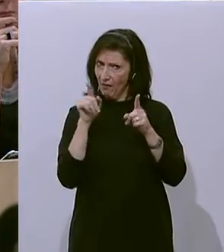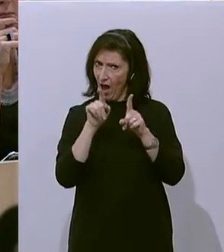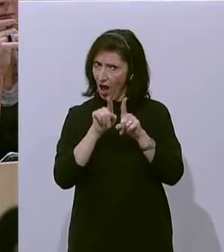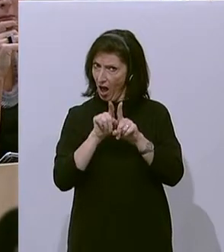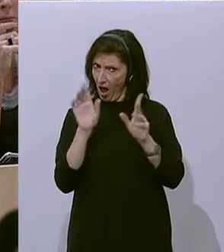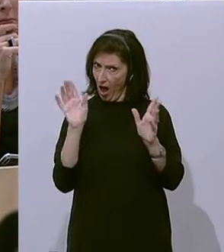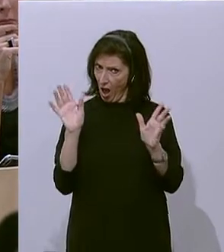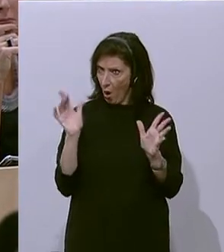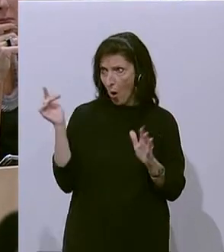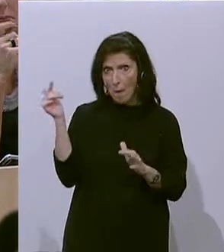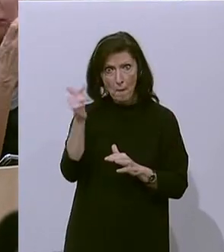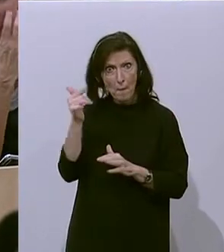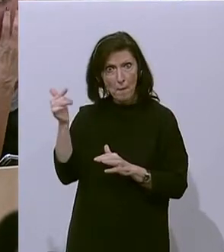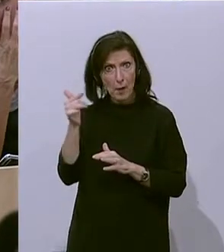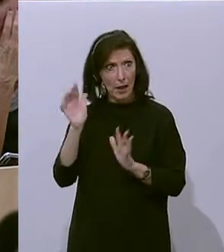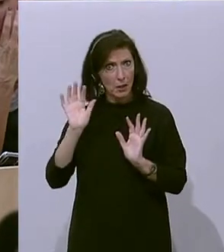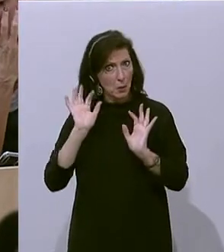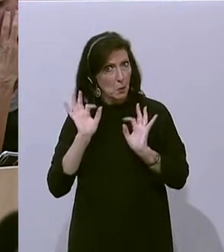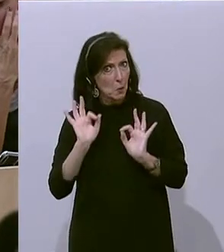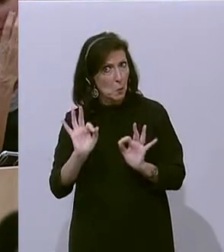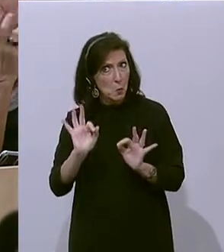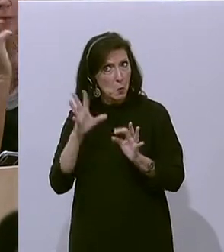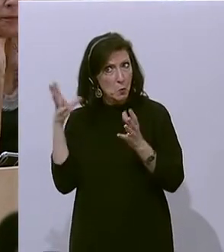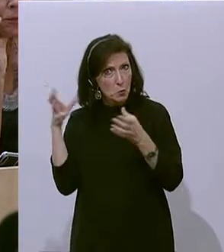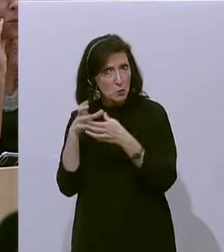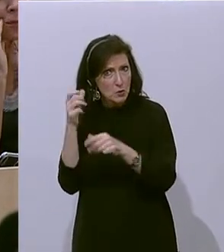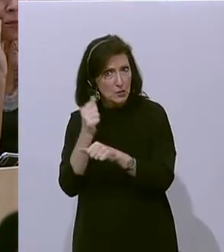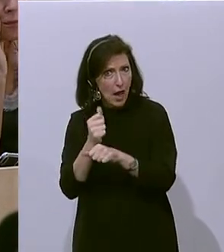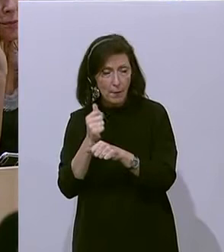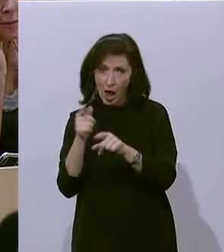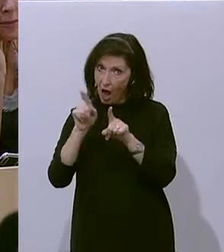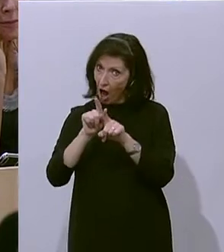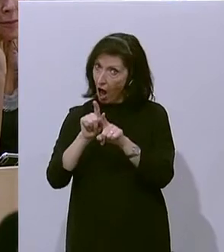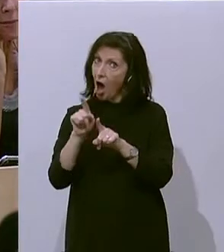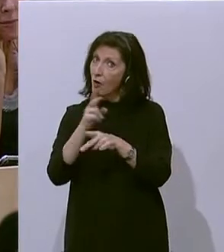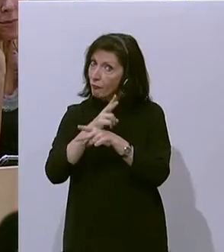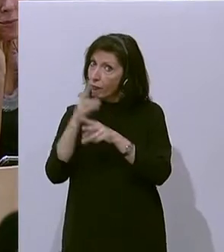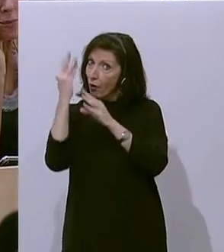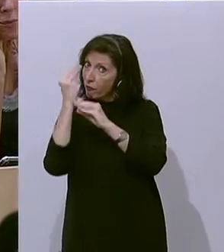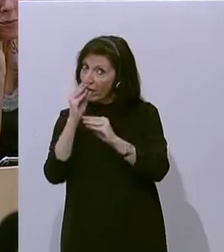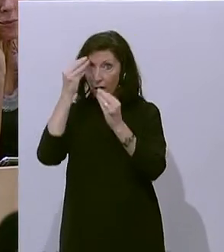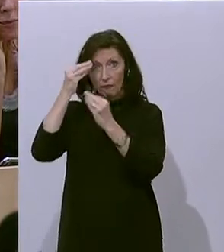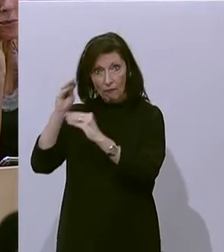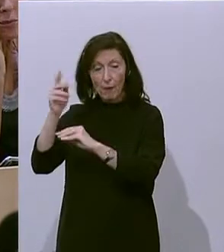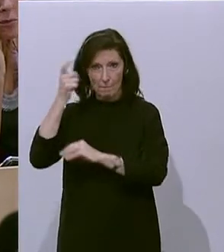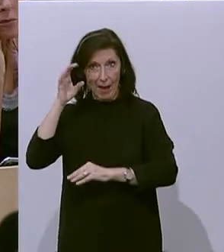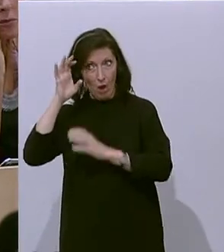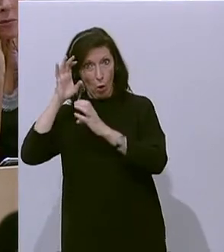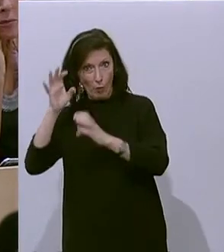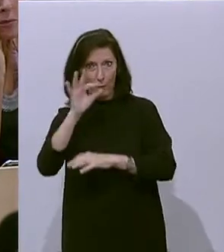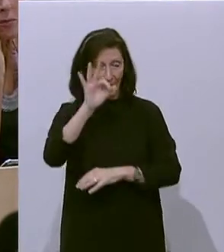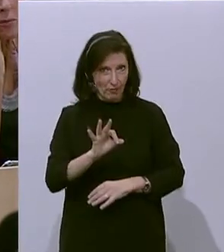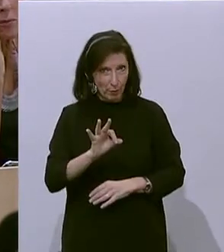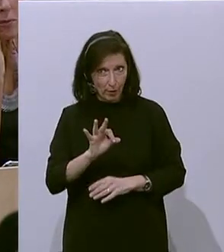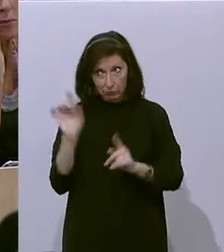gute, vertrauenswürdige Zusammenarbeit zwischen ÖVP und FPÖ? Sie